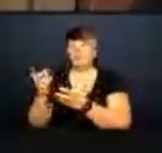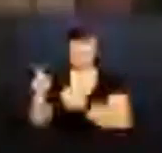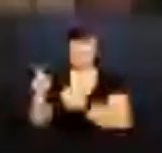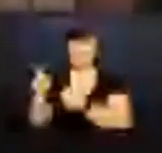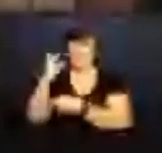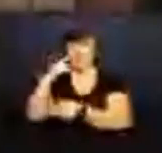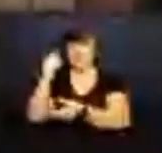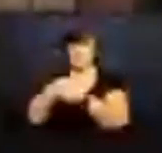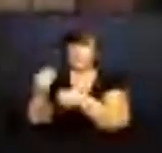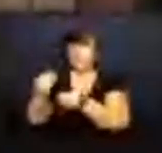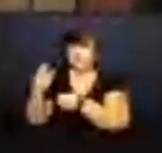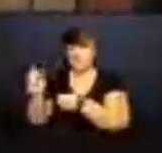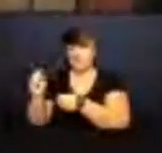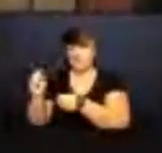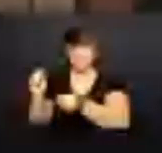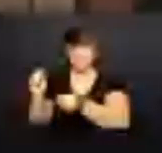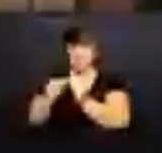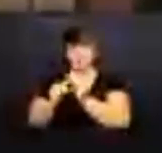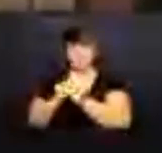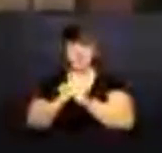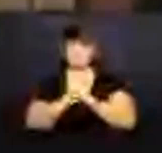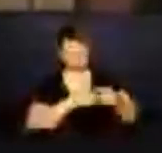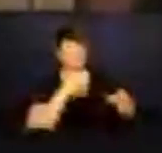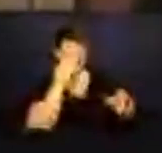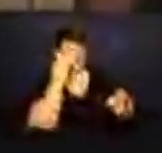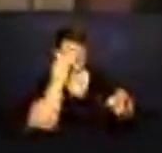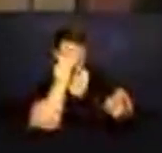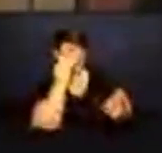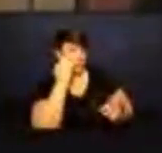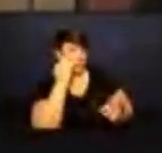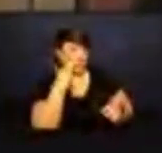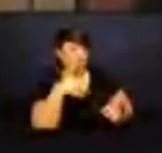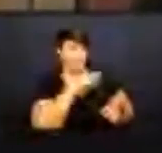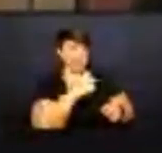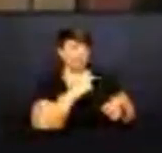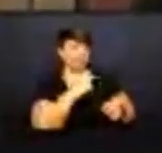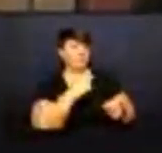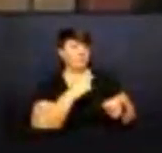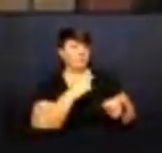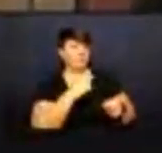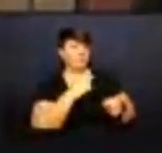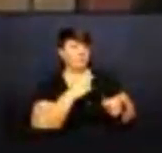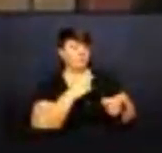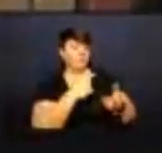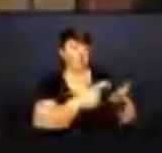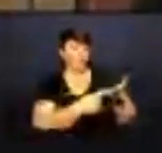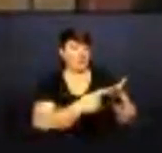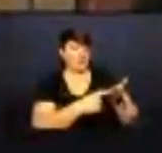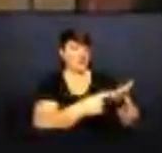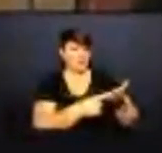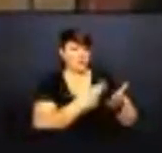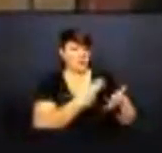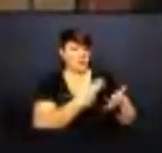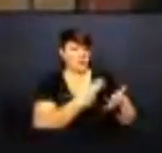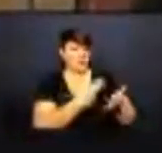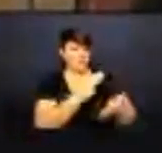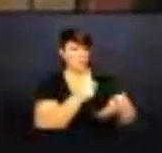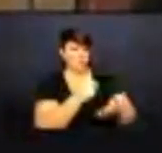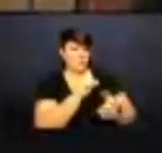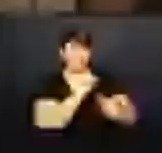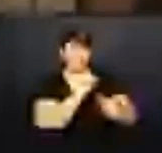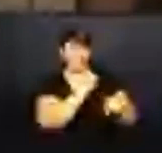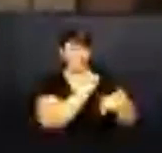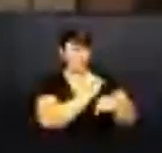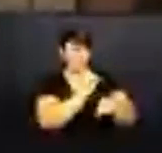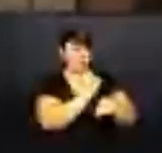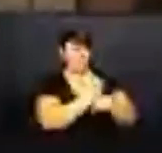Kwa hivyo tutahitaji kuzungumzia kwa kina zaidi ili tuweze kujua mambo yanayohitajika ili